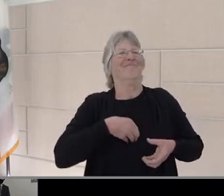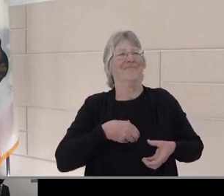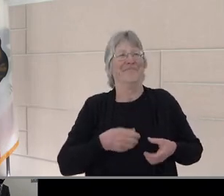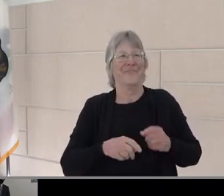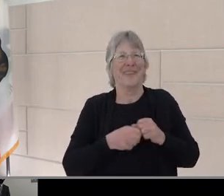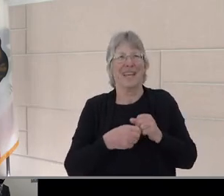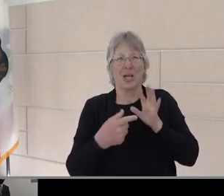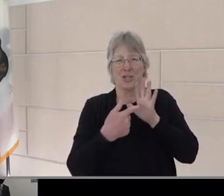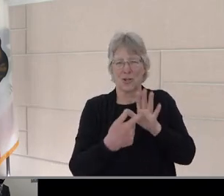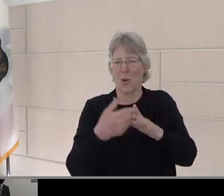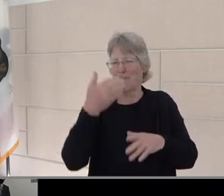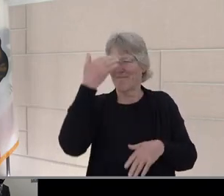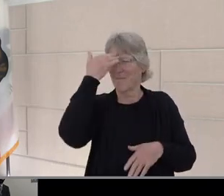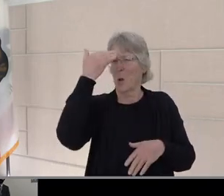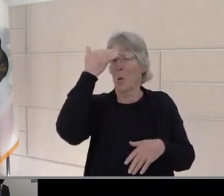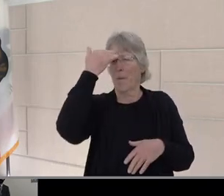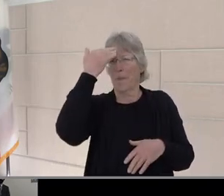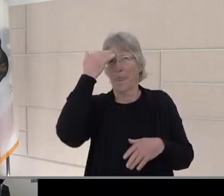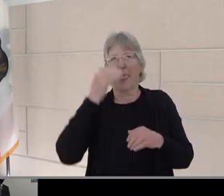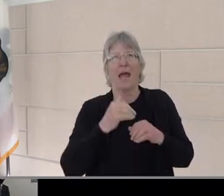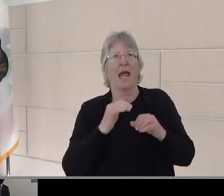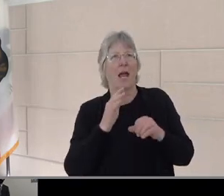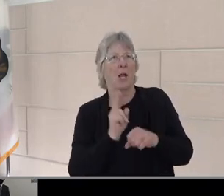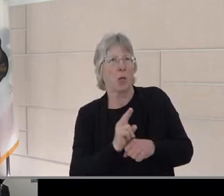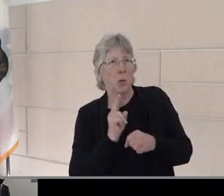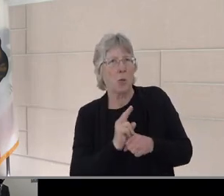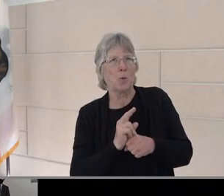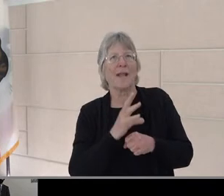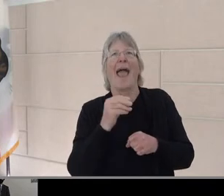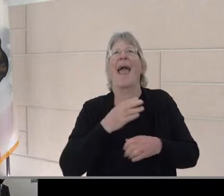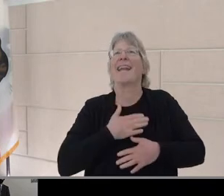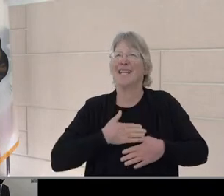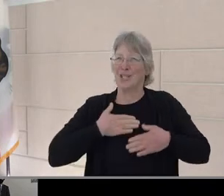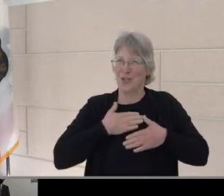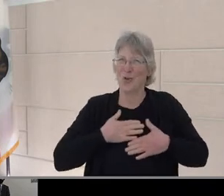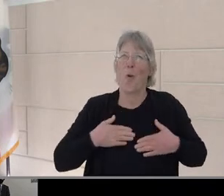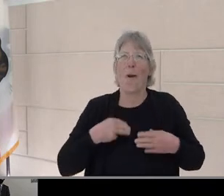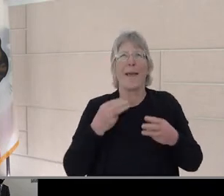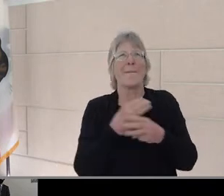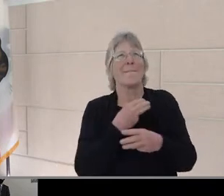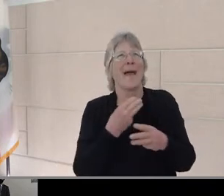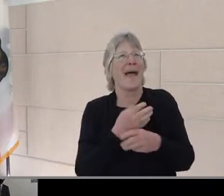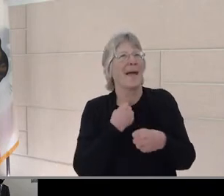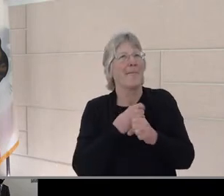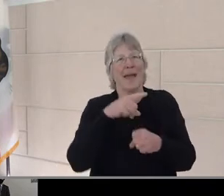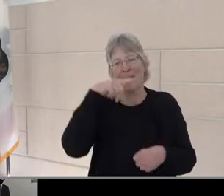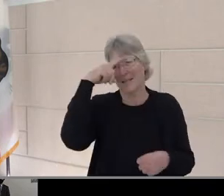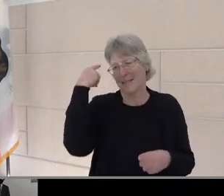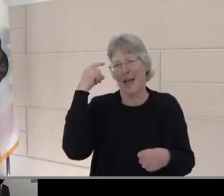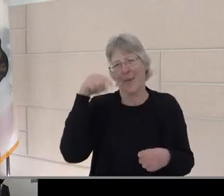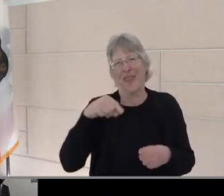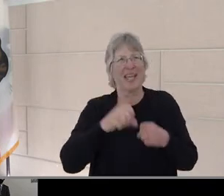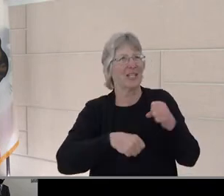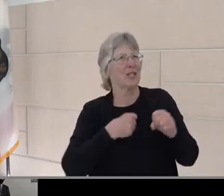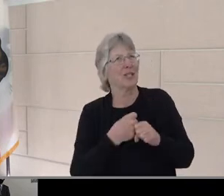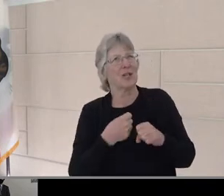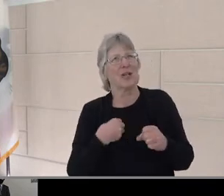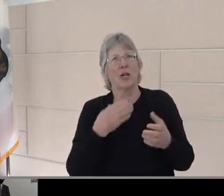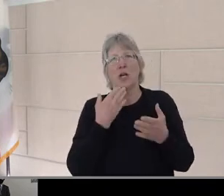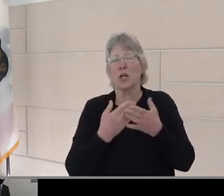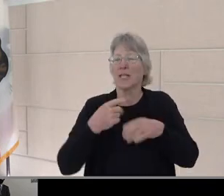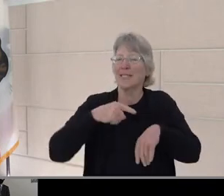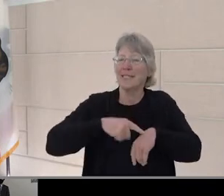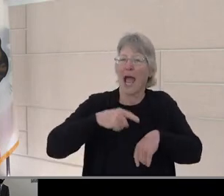ហើយពួកគេនឹងមានមោទនភាពទៅលើអ្វីដែលគេបានដឹងហើយនឹងយកវាមកប្រើក្នុងជីវិតរបស់គេដូច្នេះយើងនឹងយ